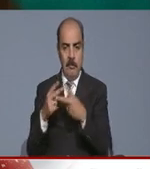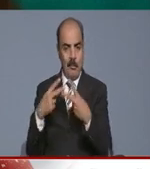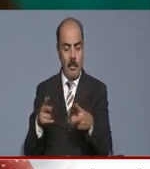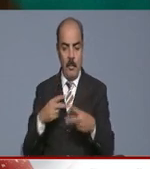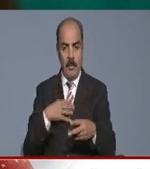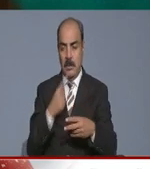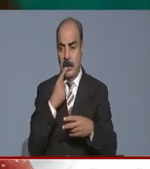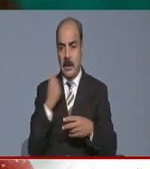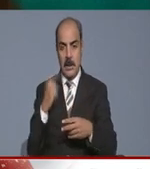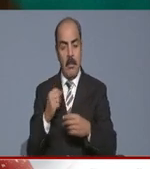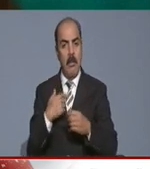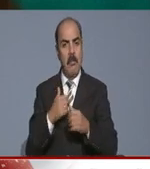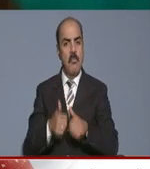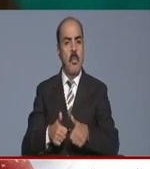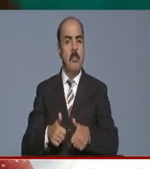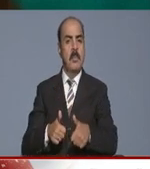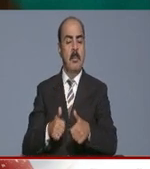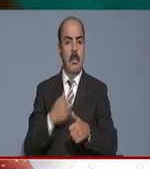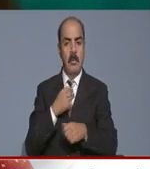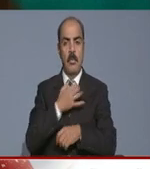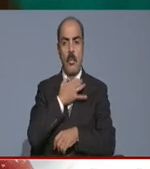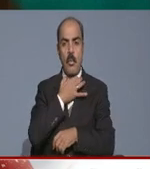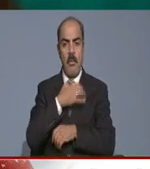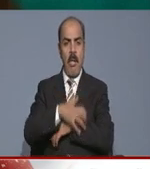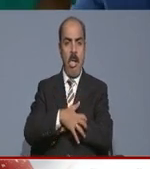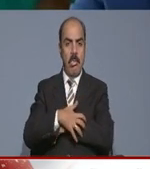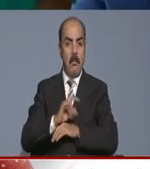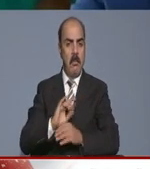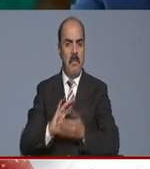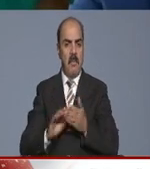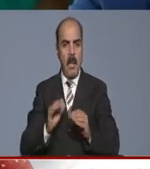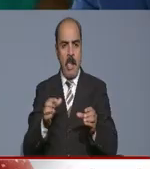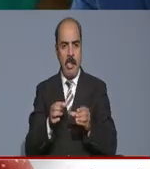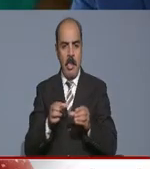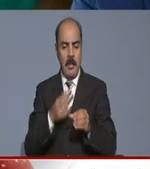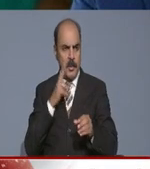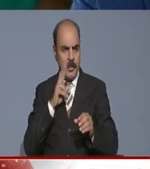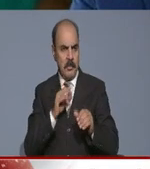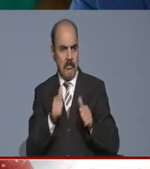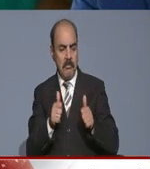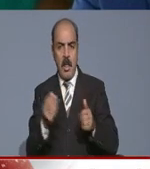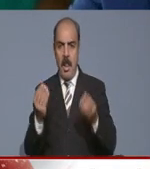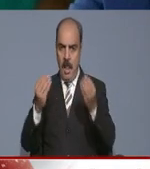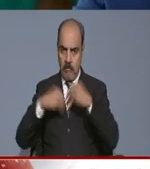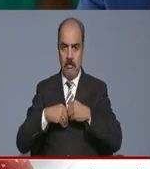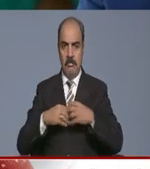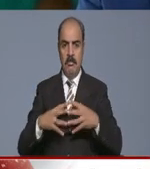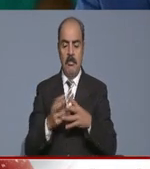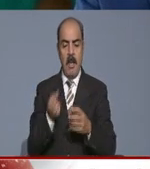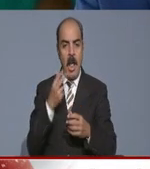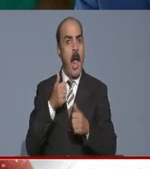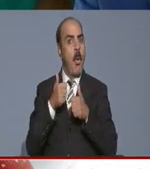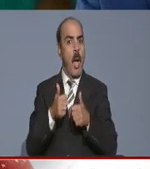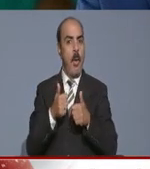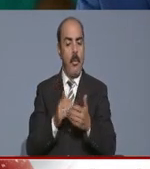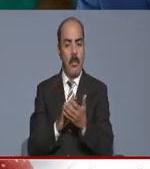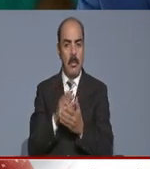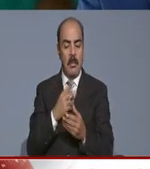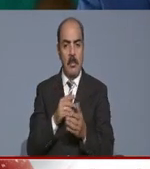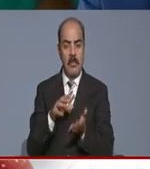الأخيرة، وفي الجوع والفقر فإننا أدعو الجميع أن ينضم إلى هذه المبادرة التي ولدت في